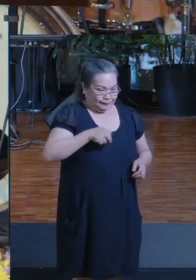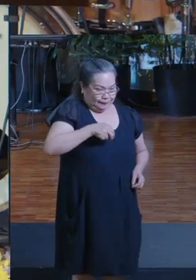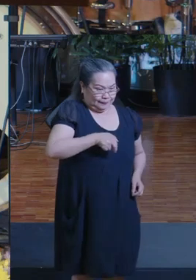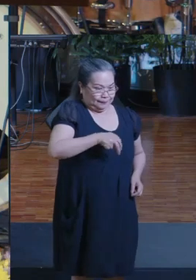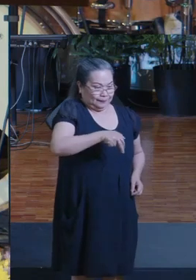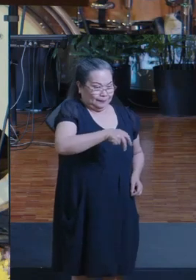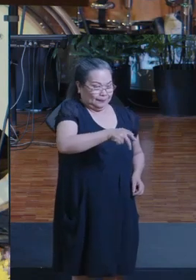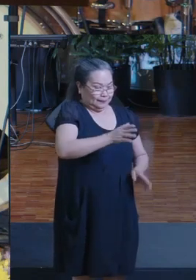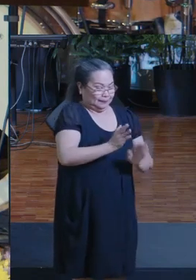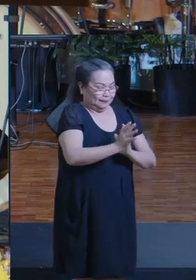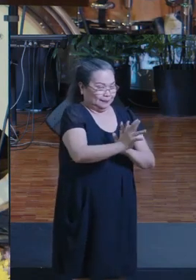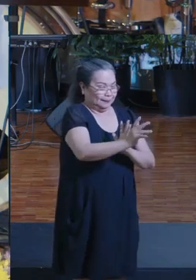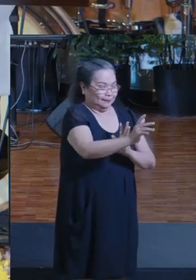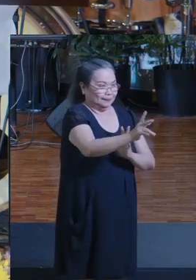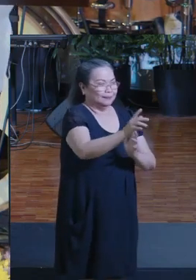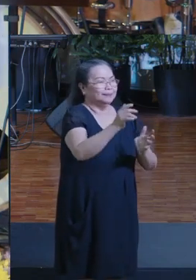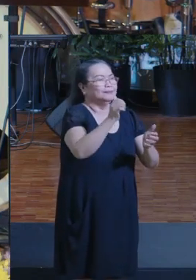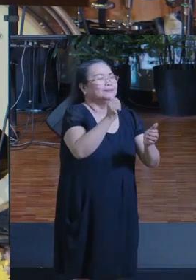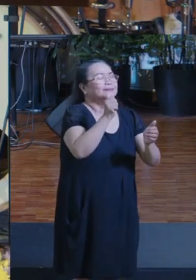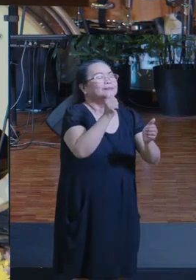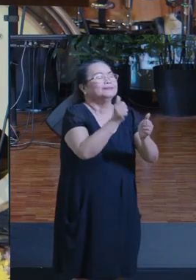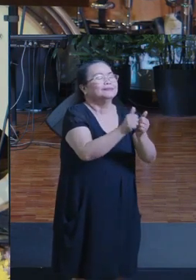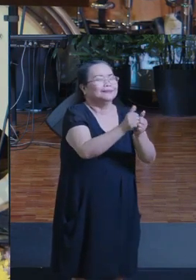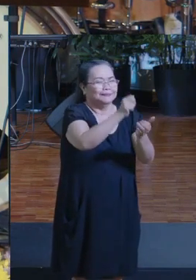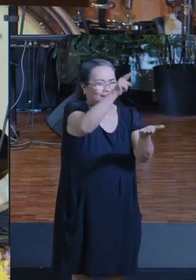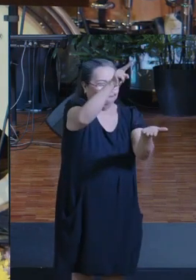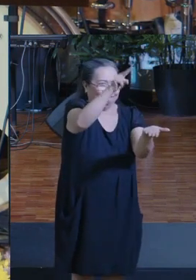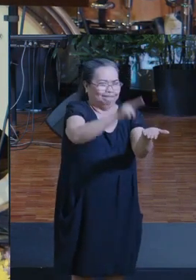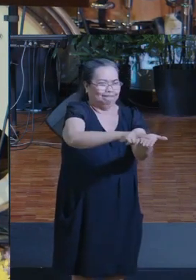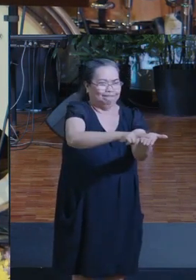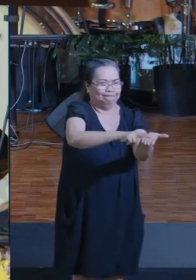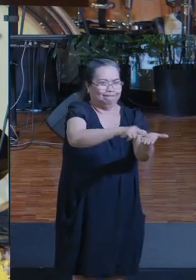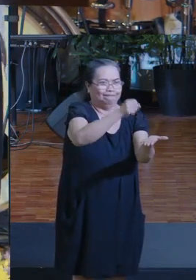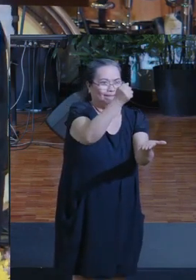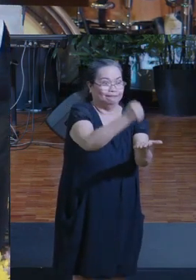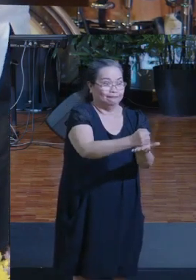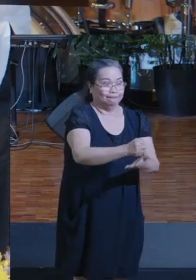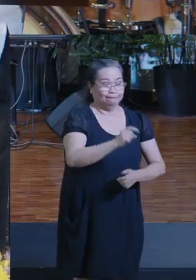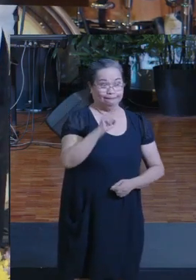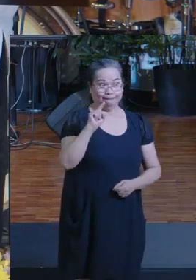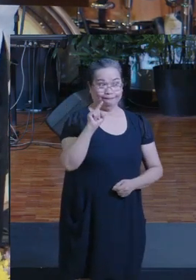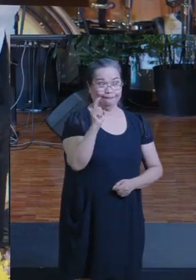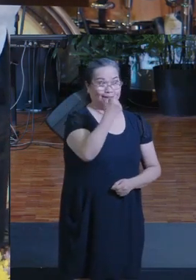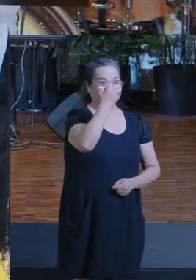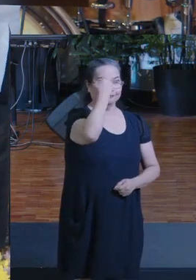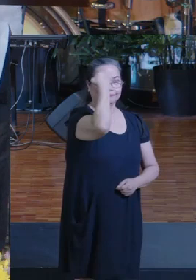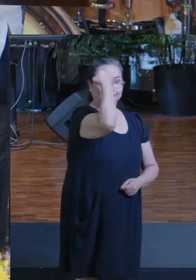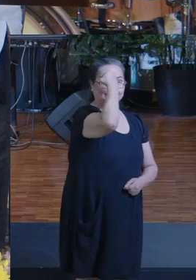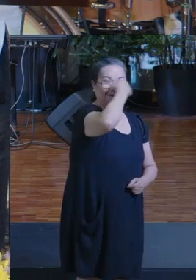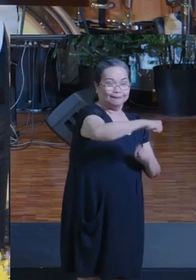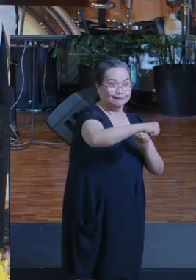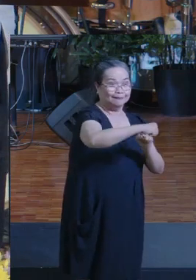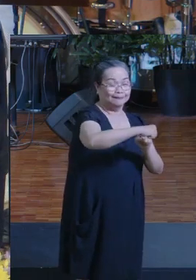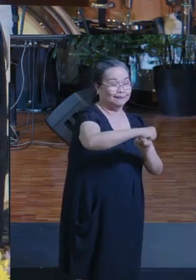nila, no? Ang unang bumali ng